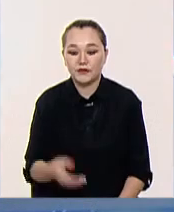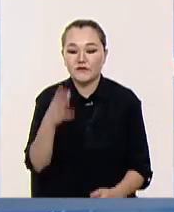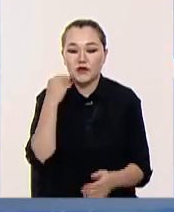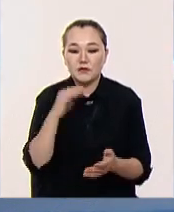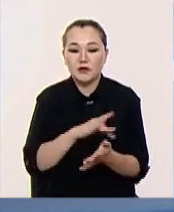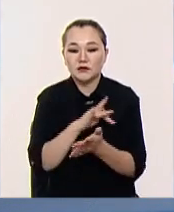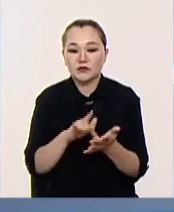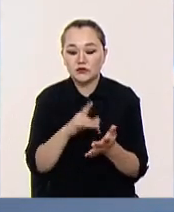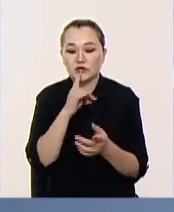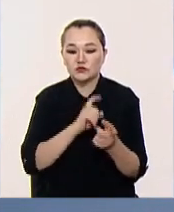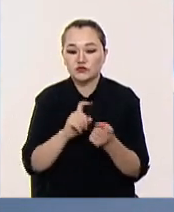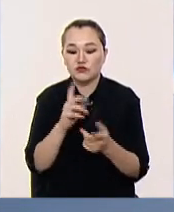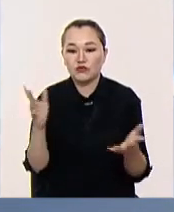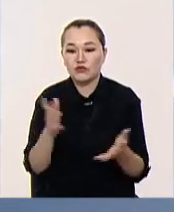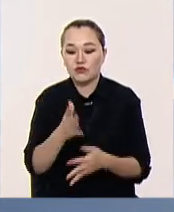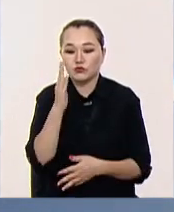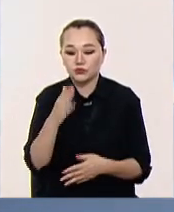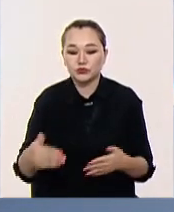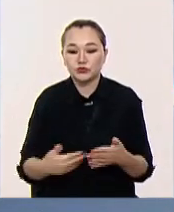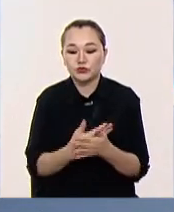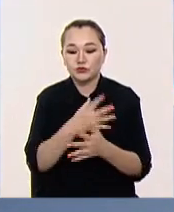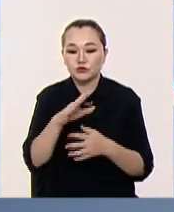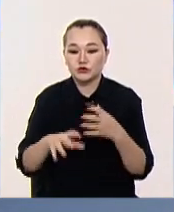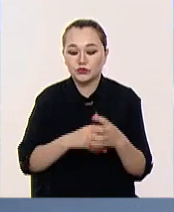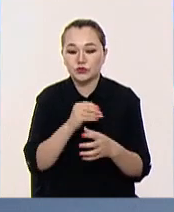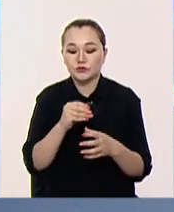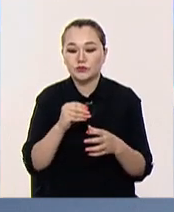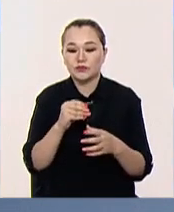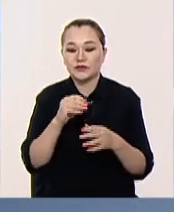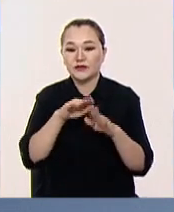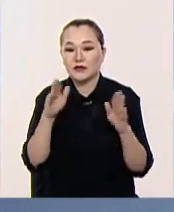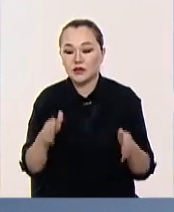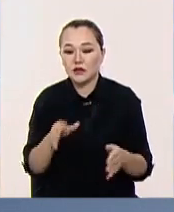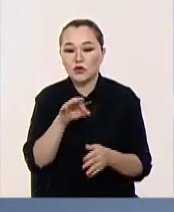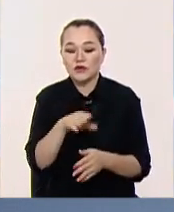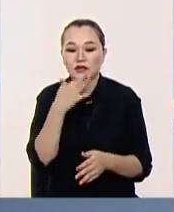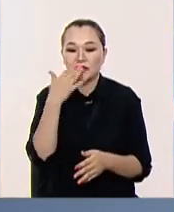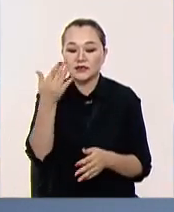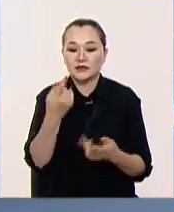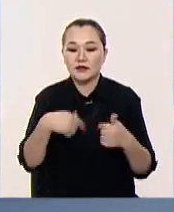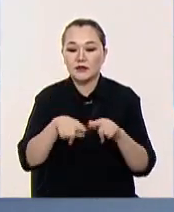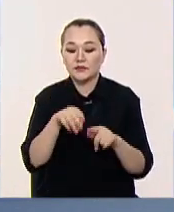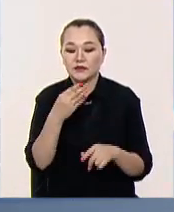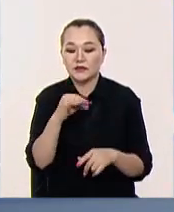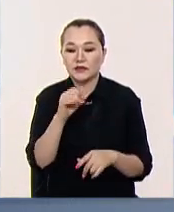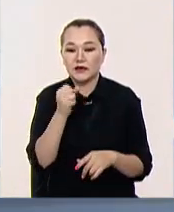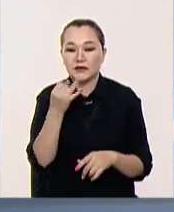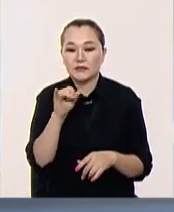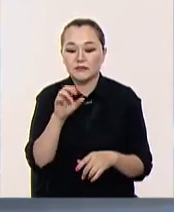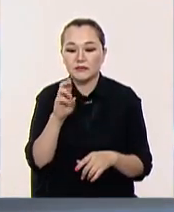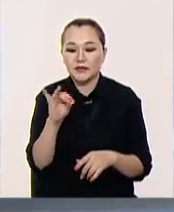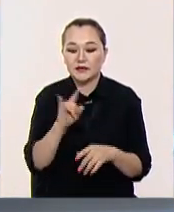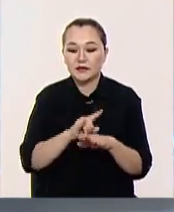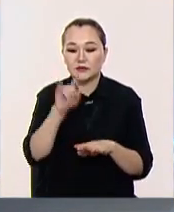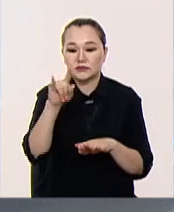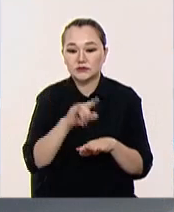В Алматы обсуждают, каким будет новый международный пассажирский терминал от иностранной компании TIV Airports. Планируется,